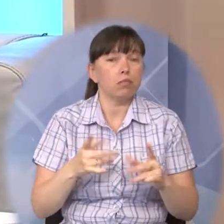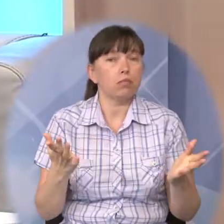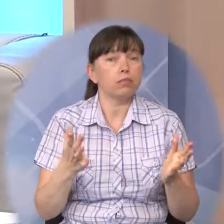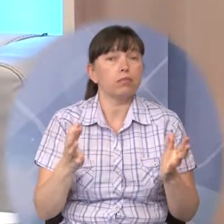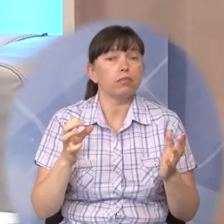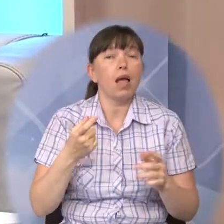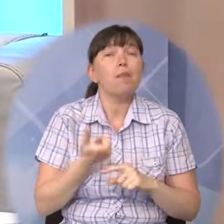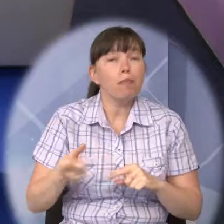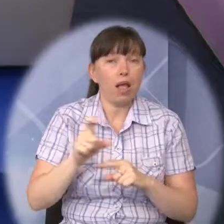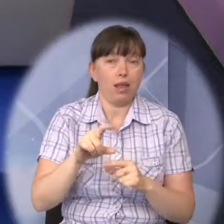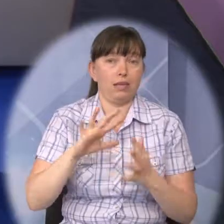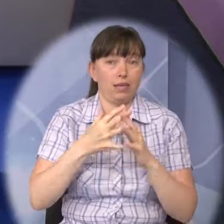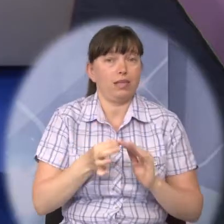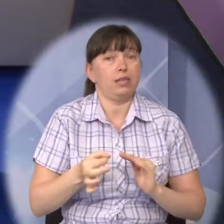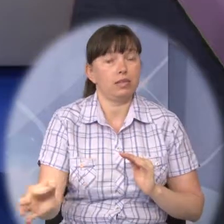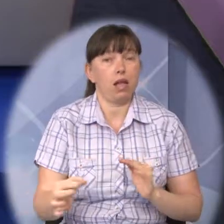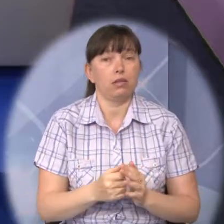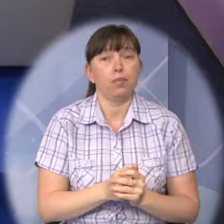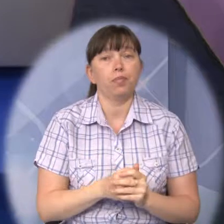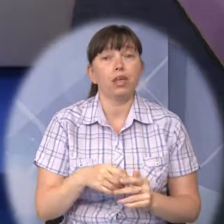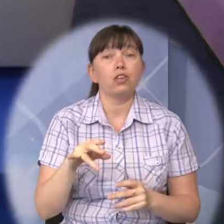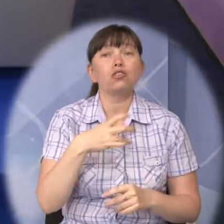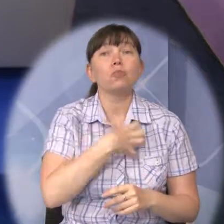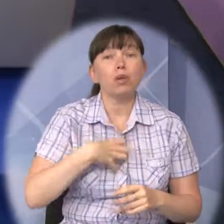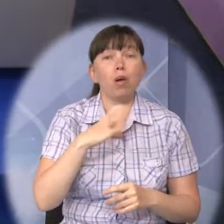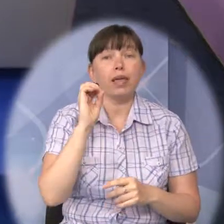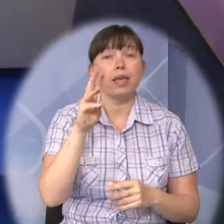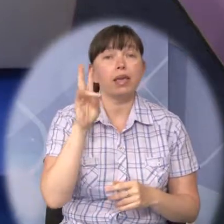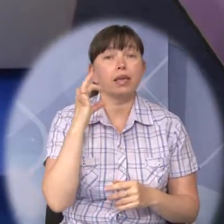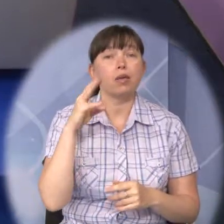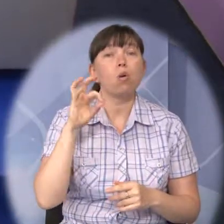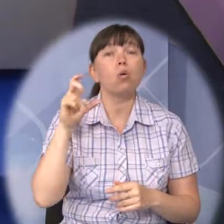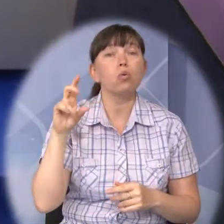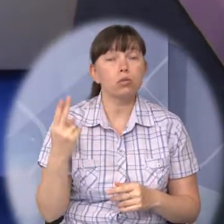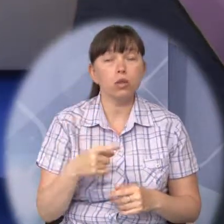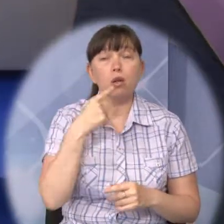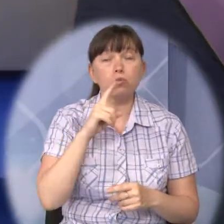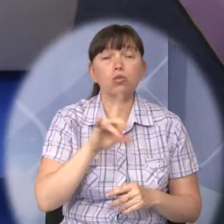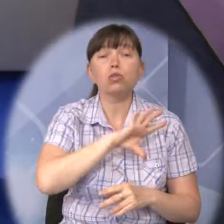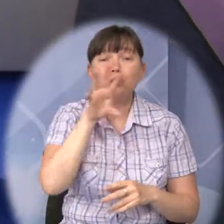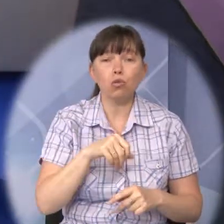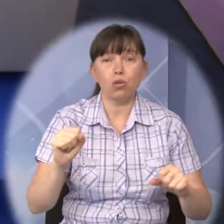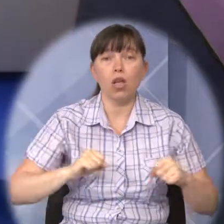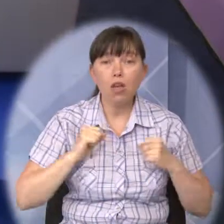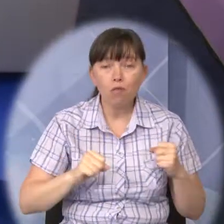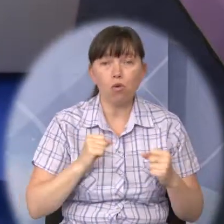acceptabil, mai ales în sat. Și primarul de la Chimăuți ne-a spus că tot efortul